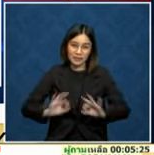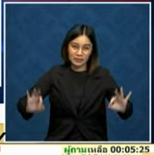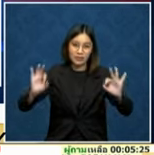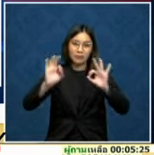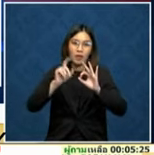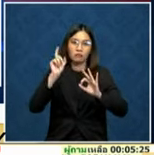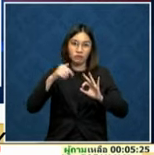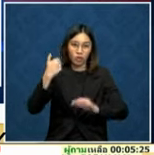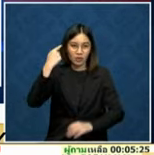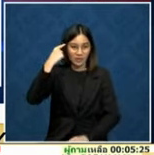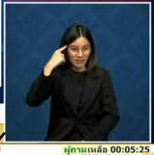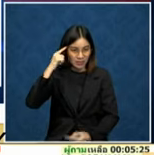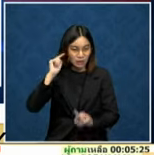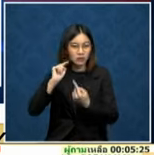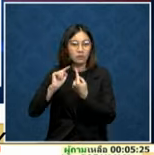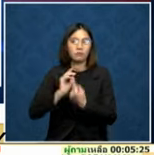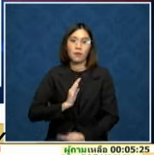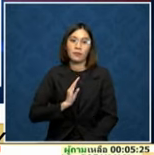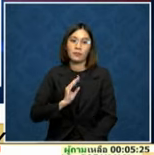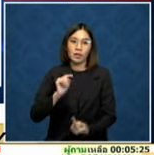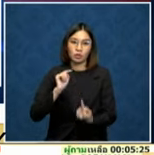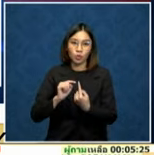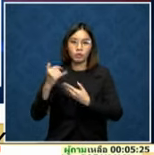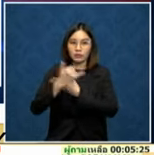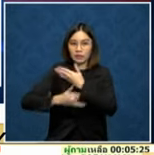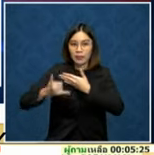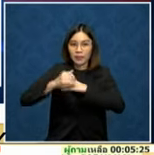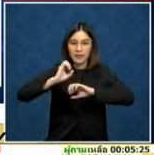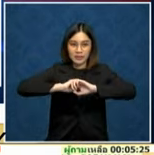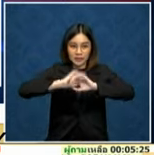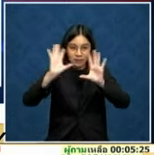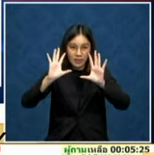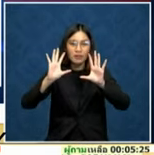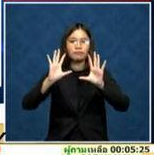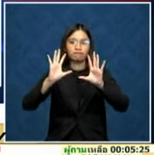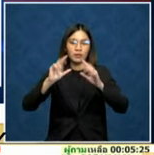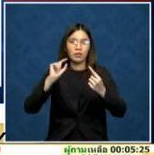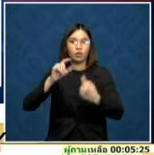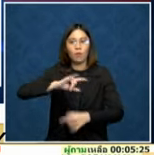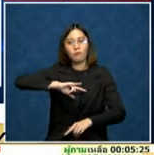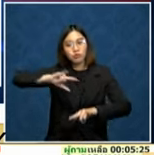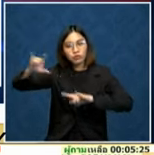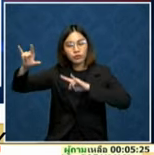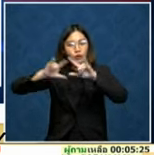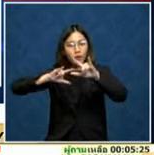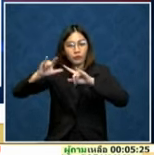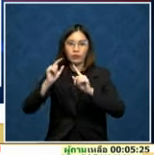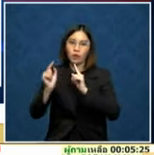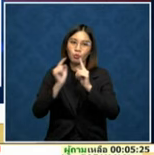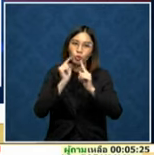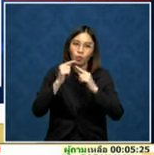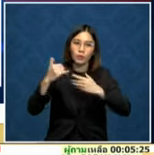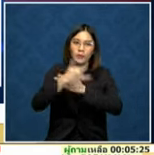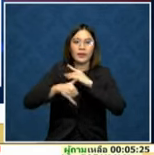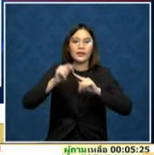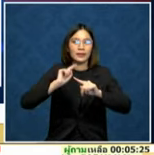ล offeredqing Oooohสแท Frank Yaangerแลวกตเดิทางไปพดคุยกับประเทศต่ๆ ทั่วโลกนะคร